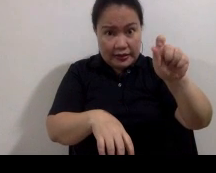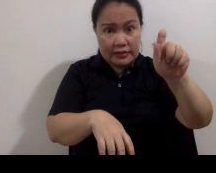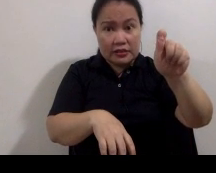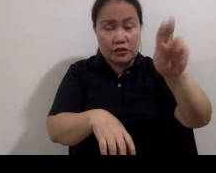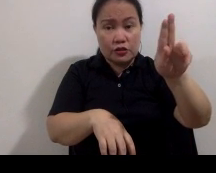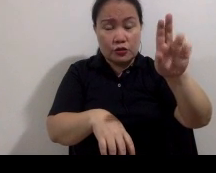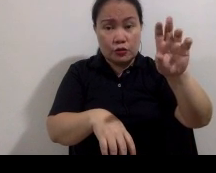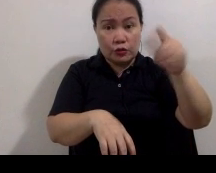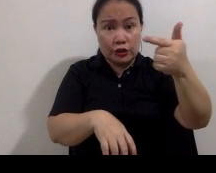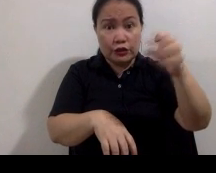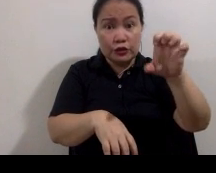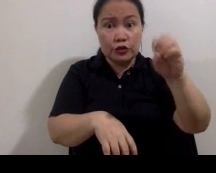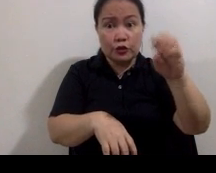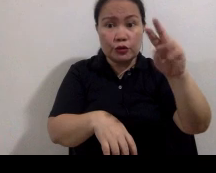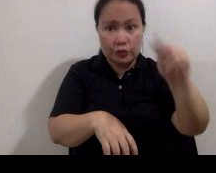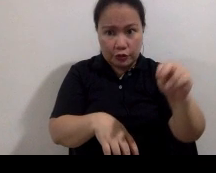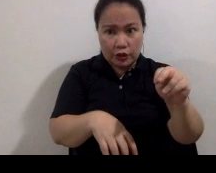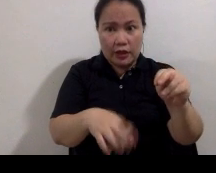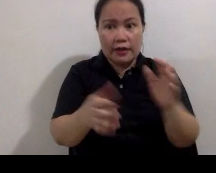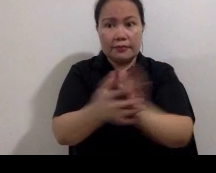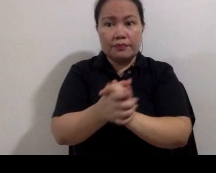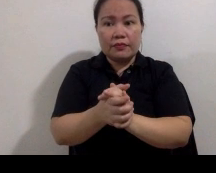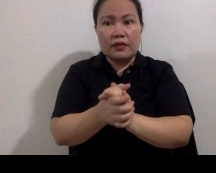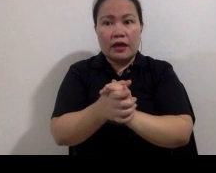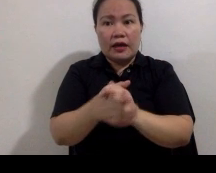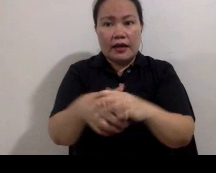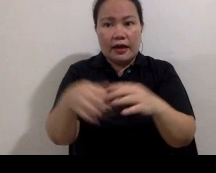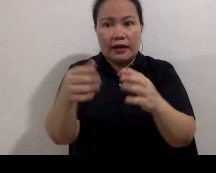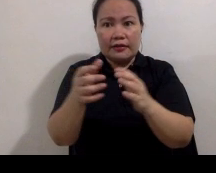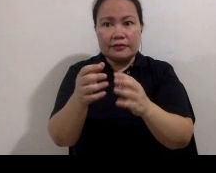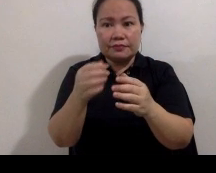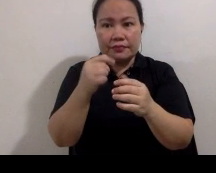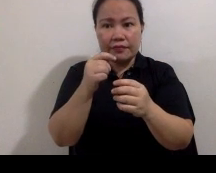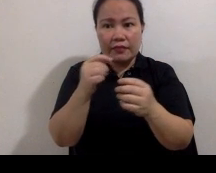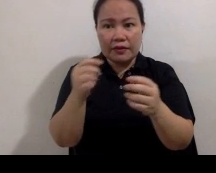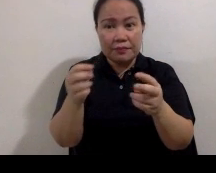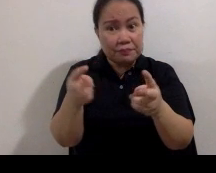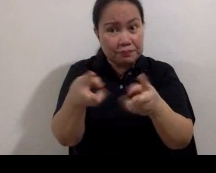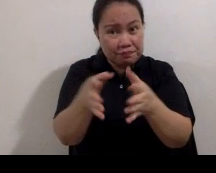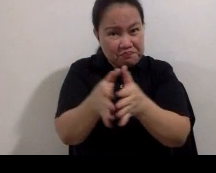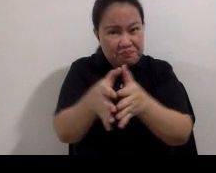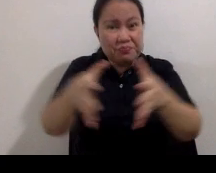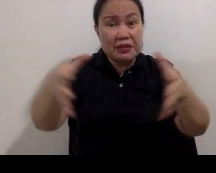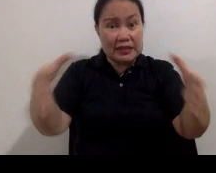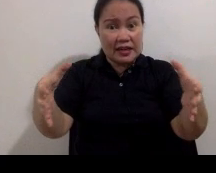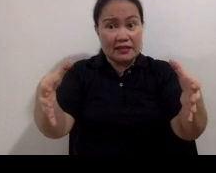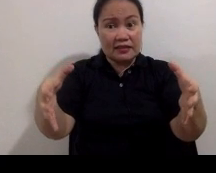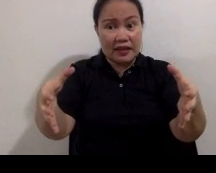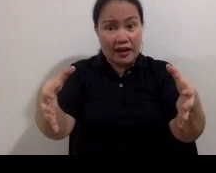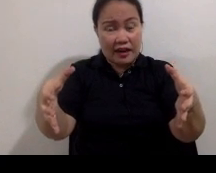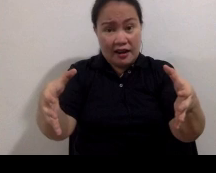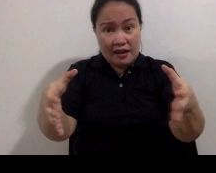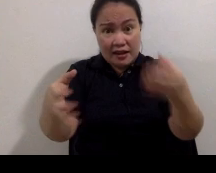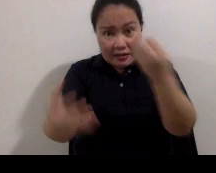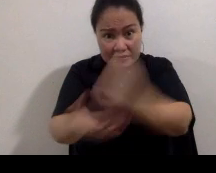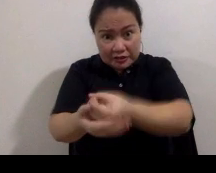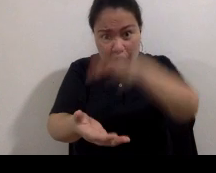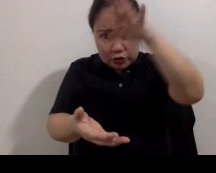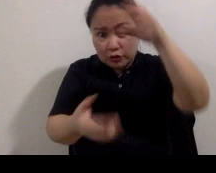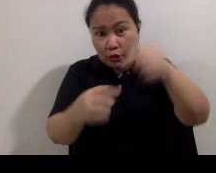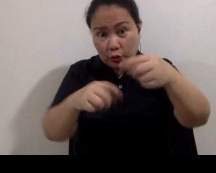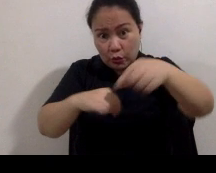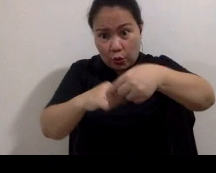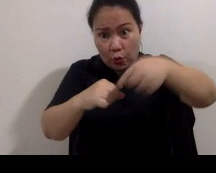isdang likas sa rehiyong ito. Tinatayang pinakamalaki sa mundo ang deposito ng ginto sa Kyrgyzstan.